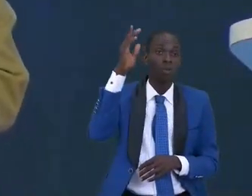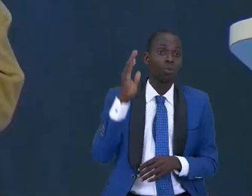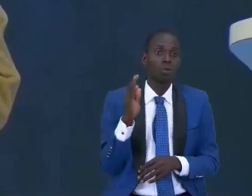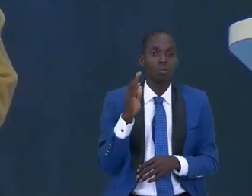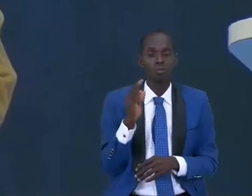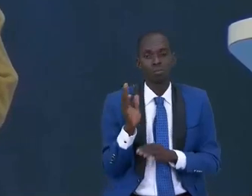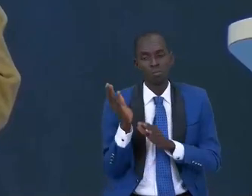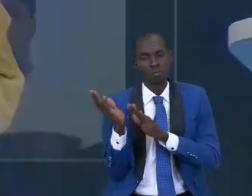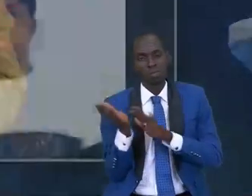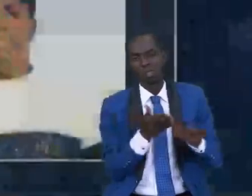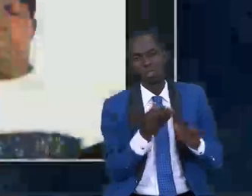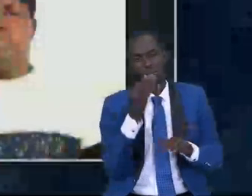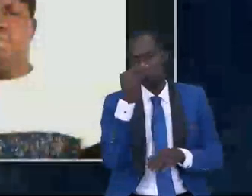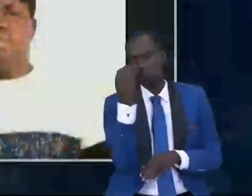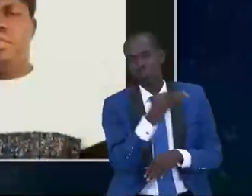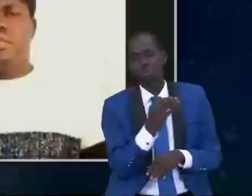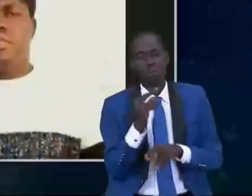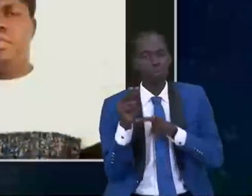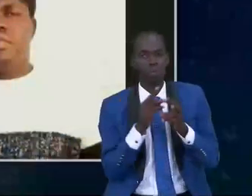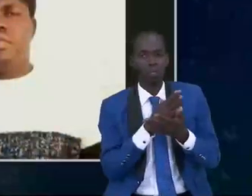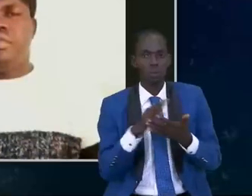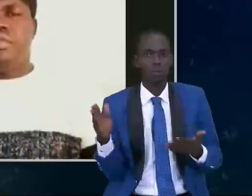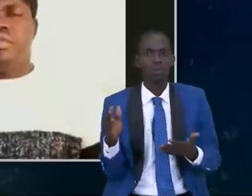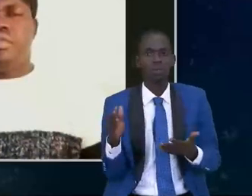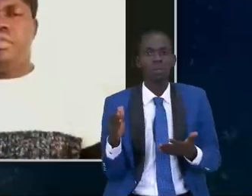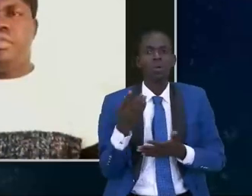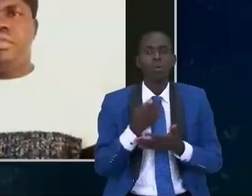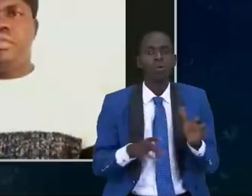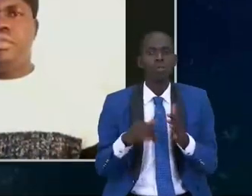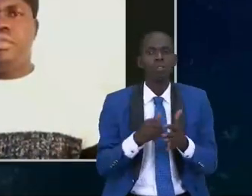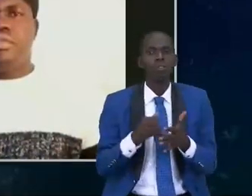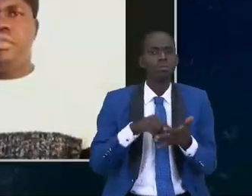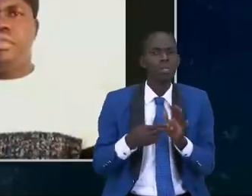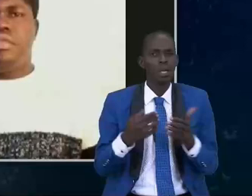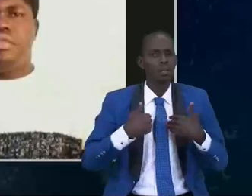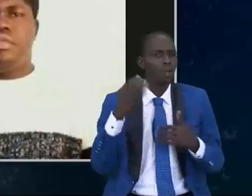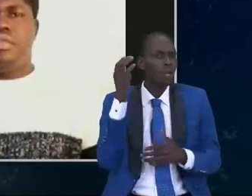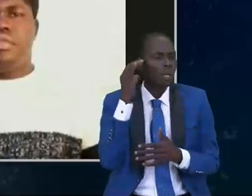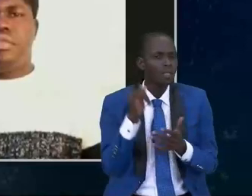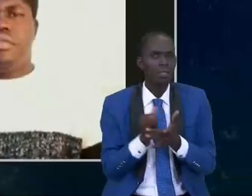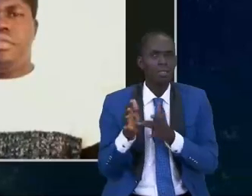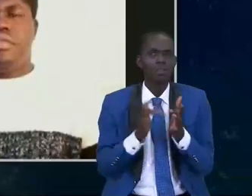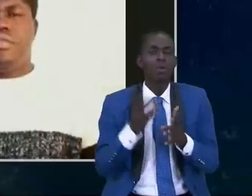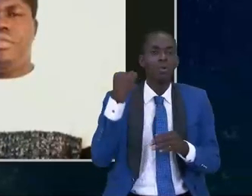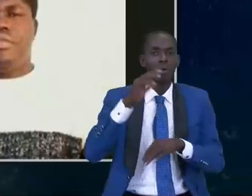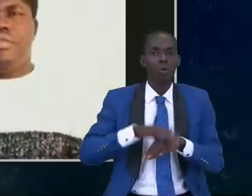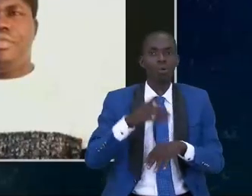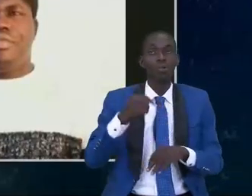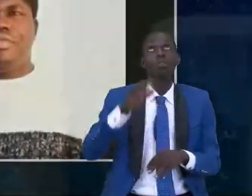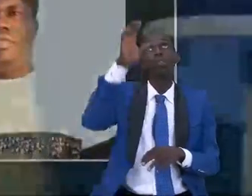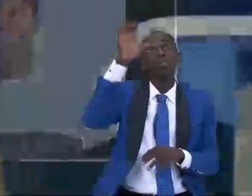oui, Dieu ne tient pas compte des temps d'ignorance. As-tu appris? Jésus était à la